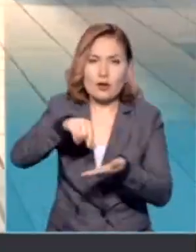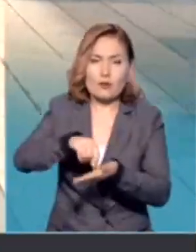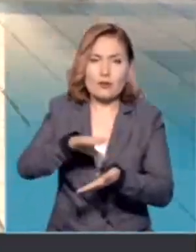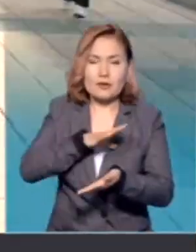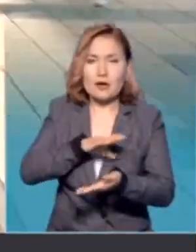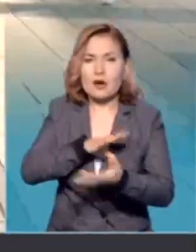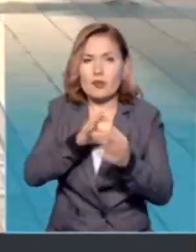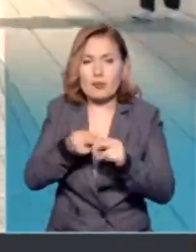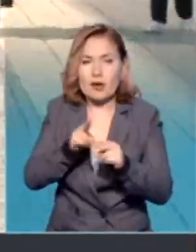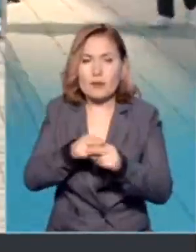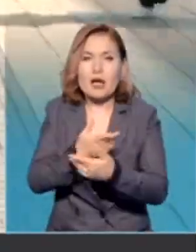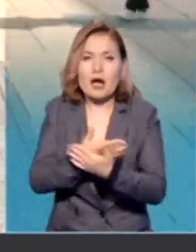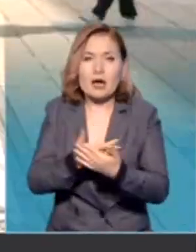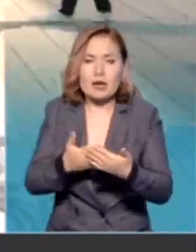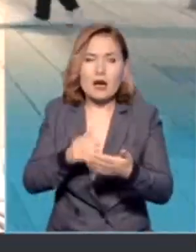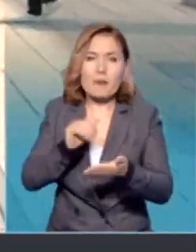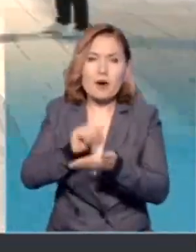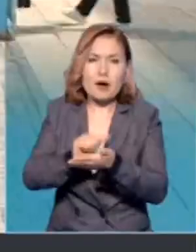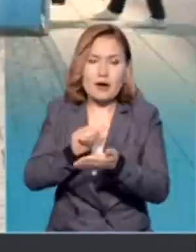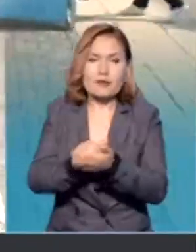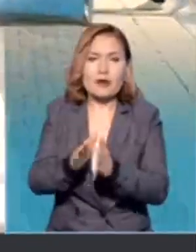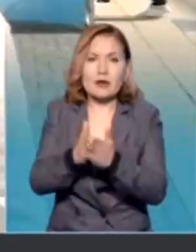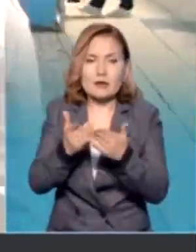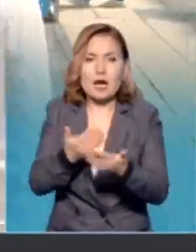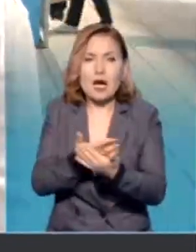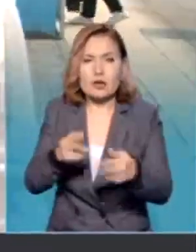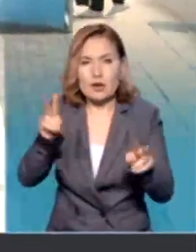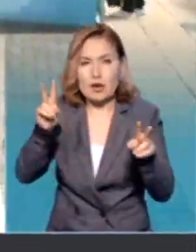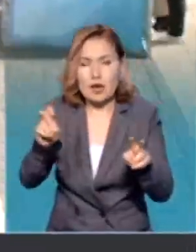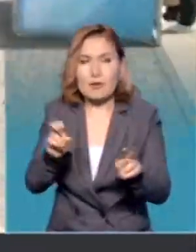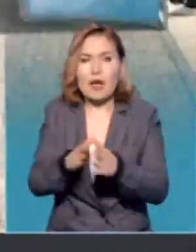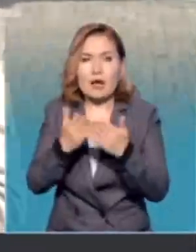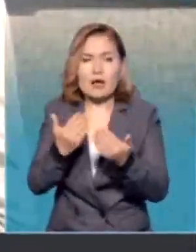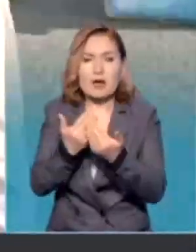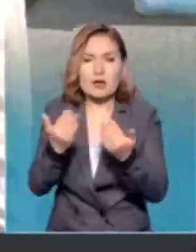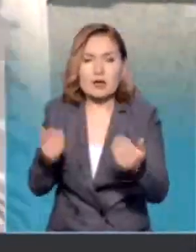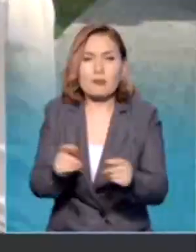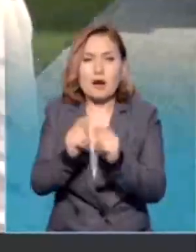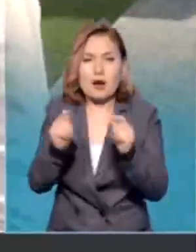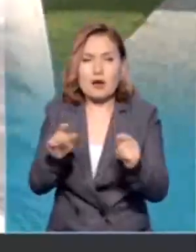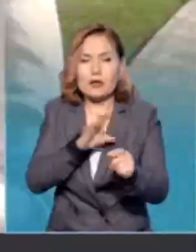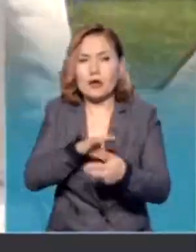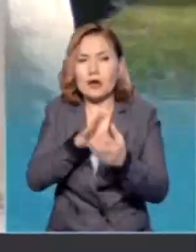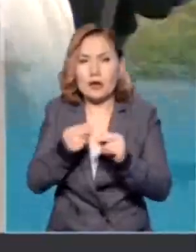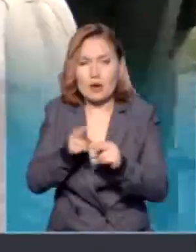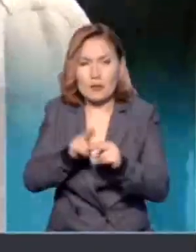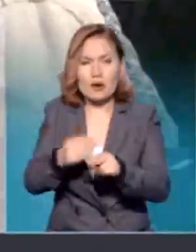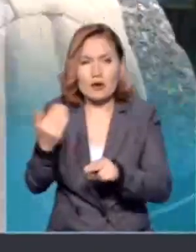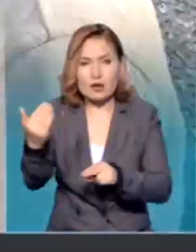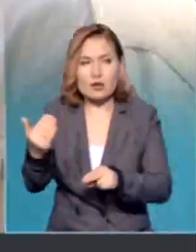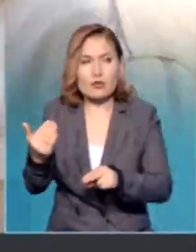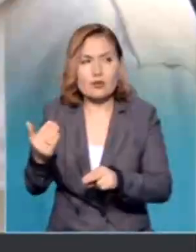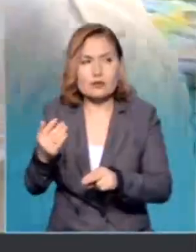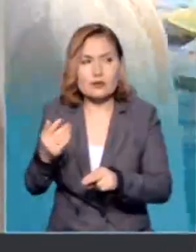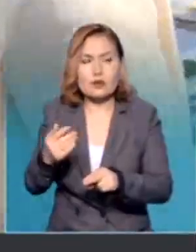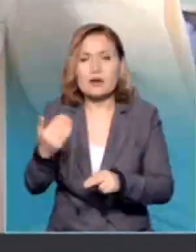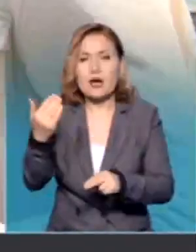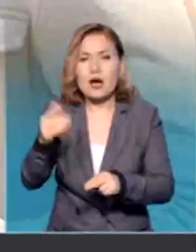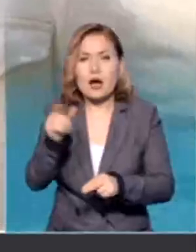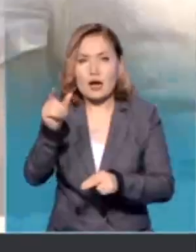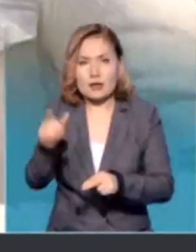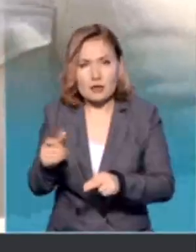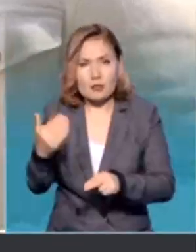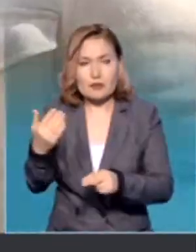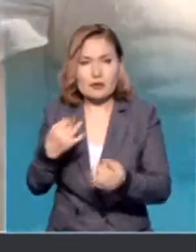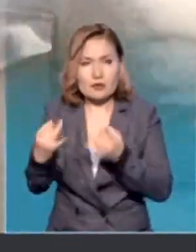Шара барысында түрлі баспалар алуан тақырыпты қамтитын кітаптар жәрмеңкесінде өткізді. Біреуімен сұхбаттасып көрейік. Ассаламу алейкум, есіміңіз